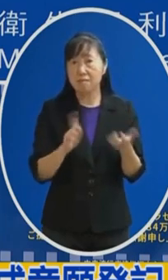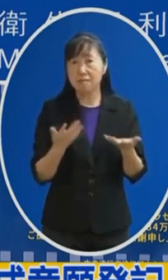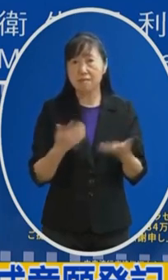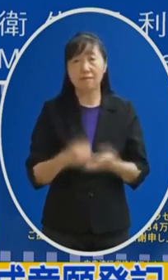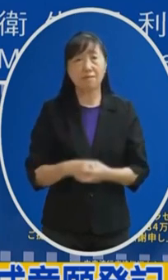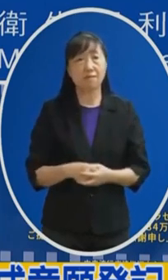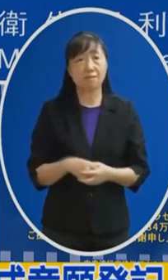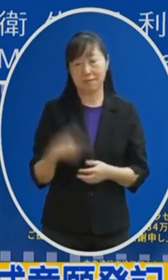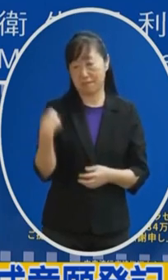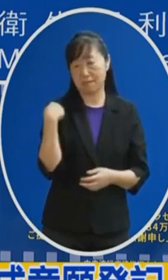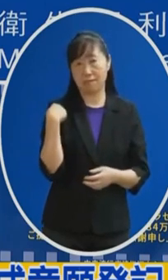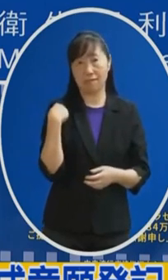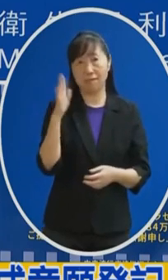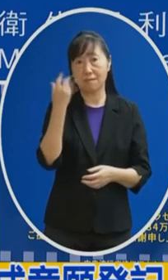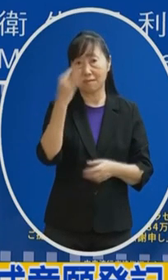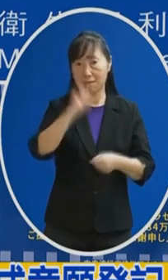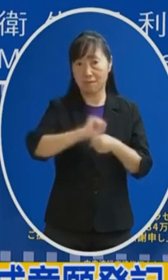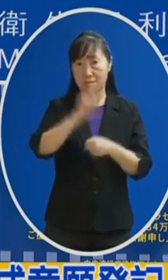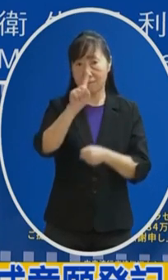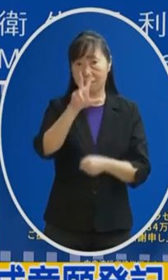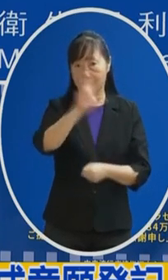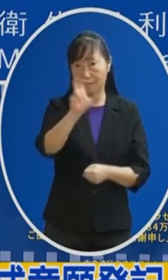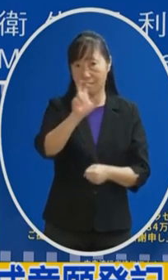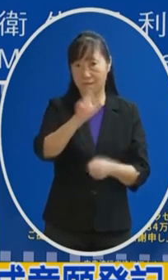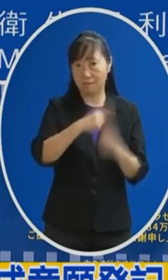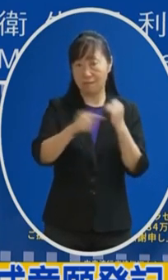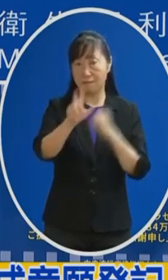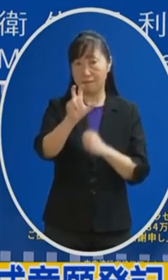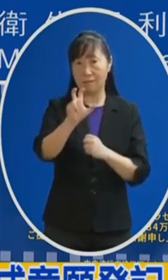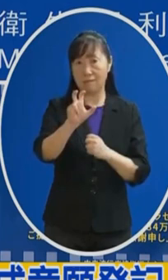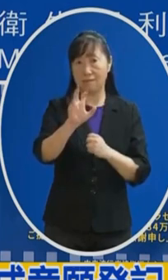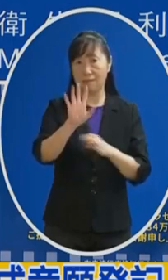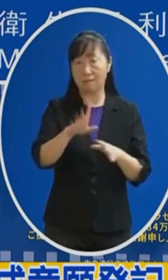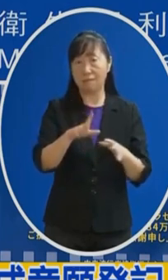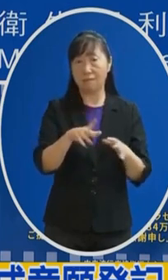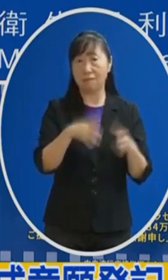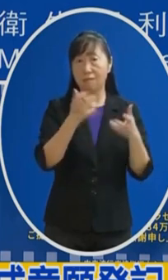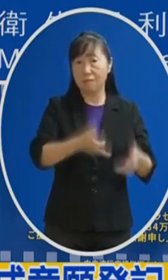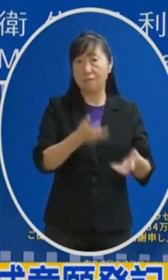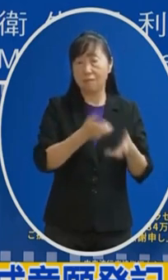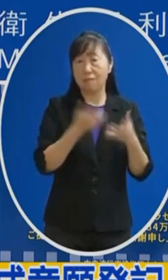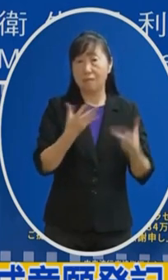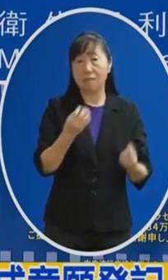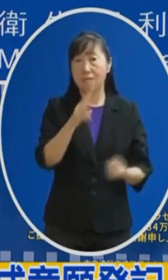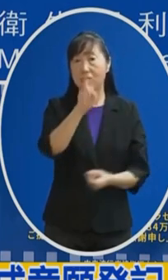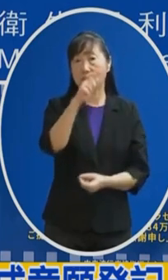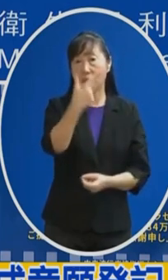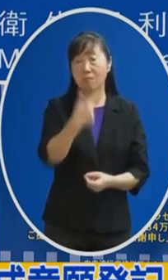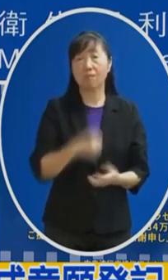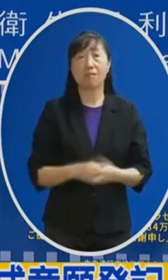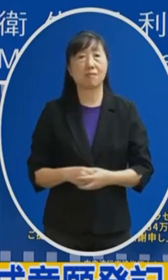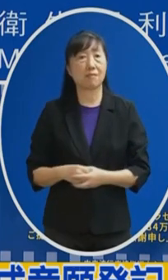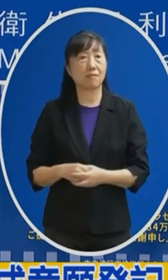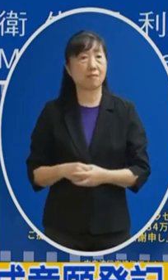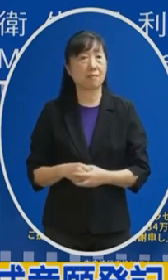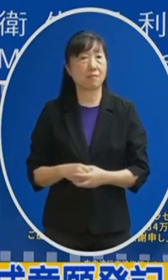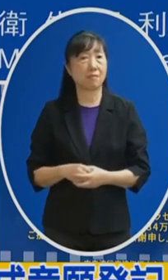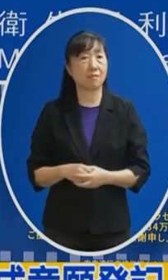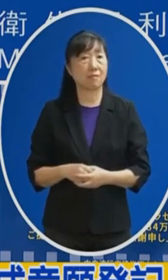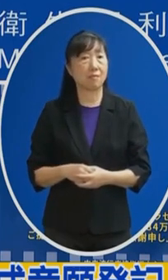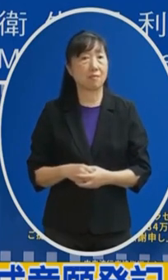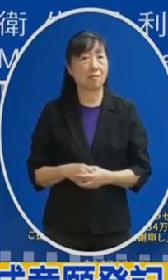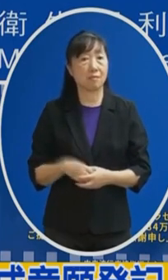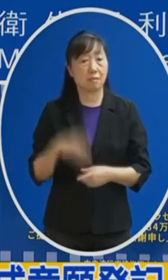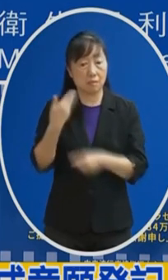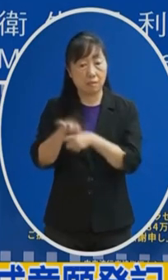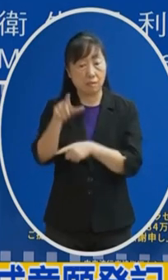就昨天有新增70件，那其中非严重不良事件有26件，那另外有关死亡